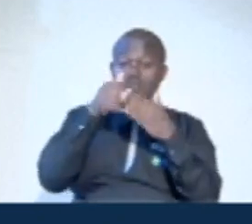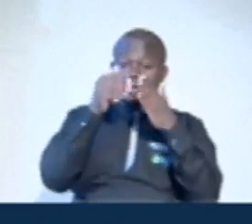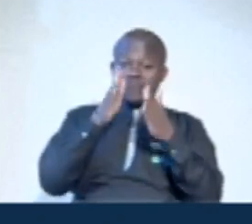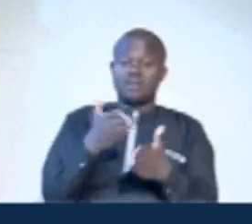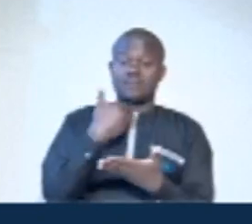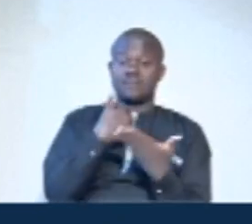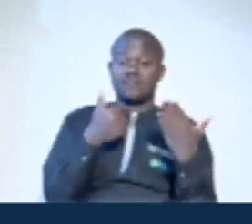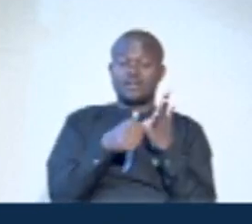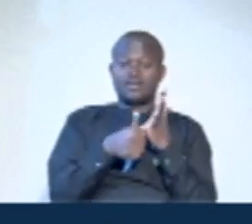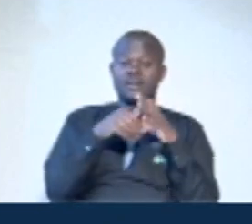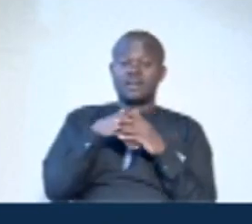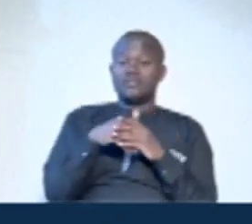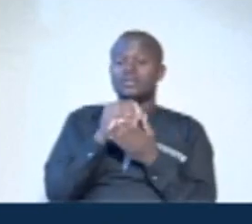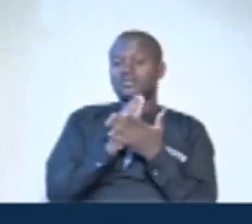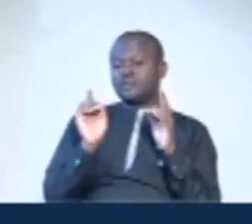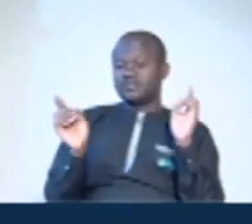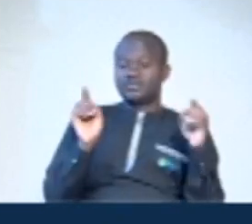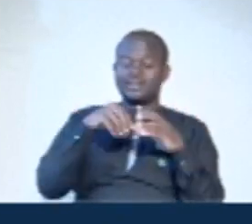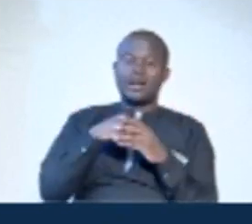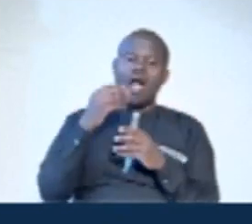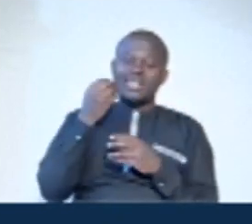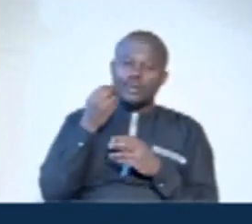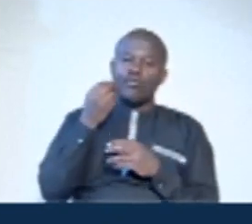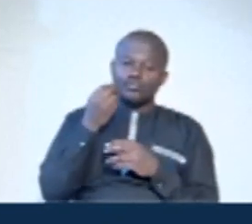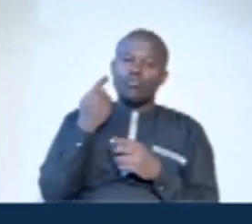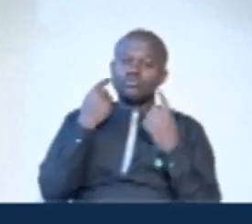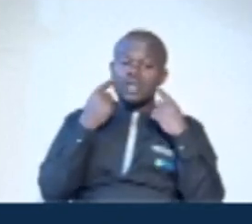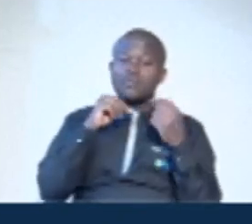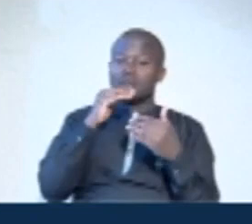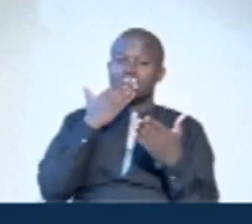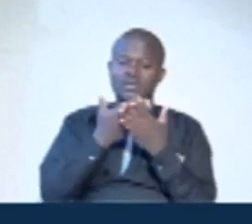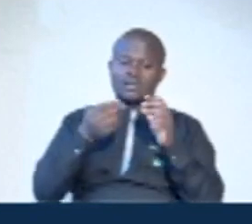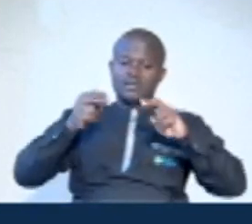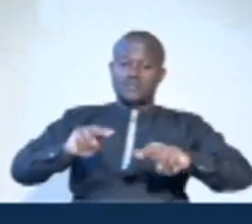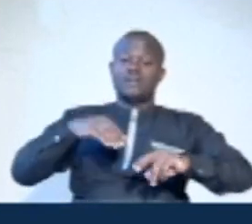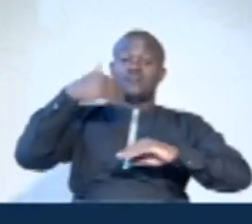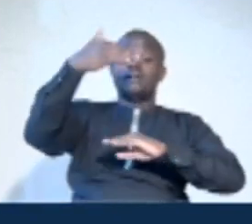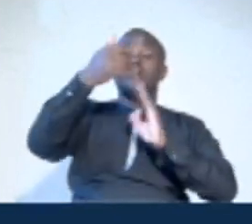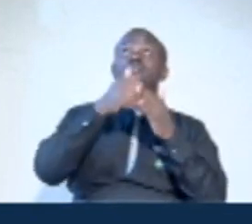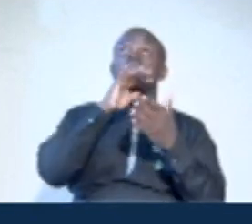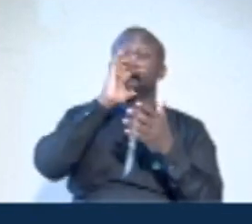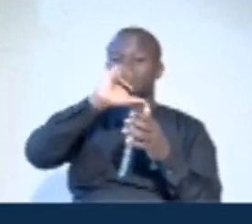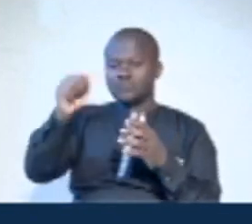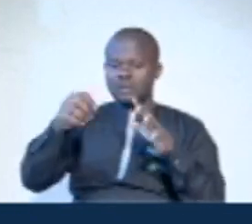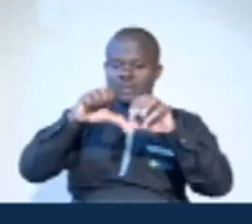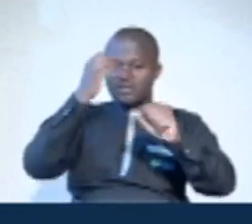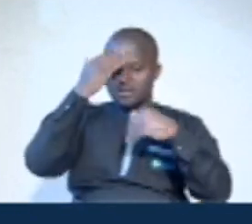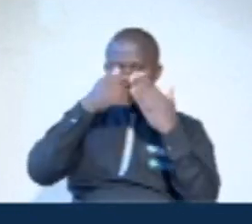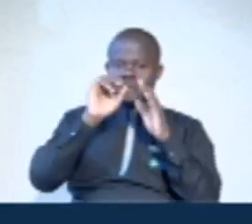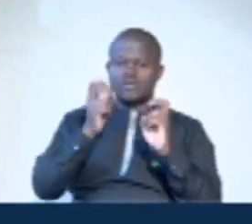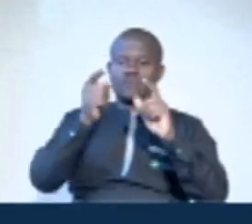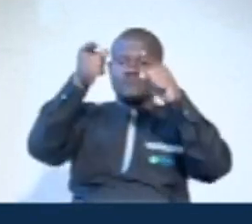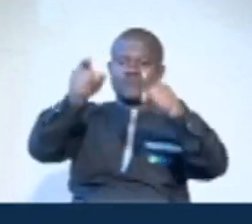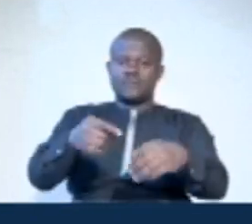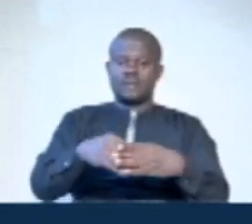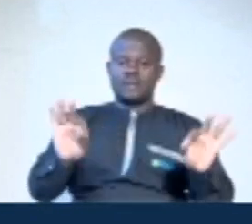yagize ikibazo cy'uruhande rumwe ari mu guhekenya uruhande rumwe akabona ntibikunda, ko azarindira ko n'urundi rufatwa kugira ngo ageyo. Birakwiye